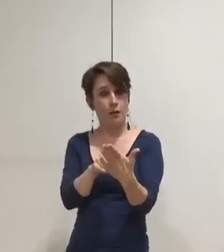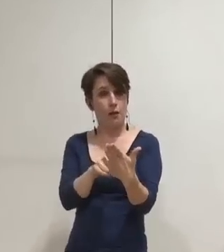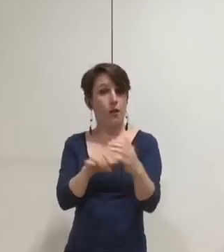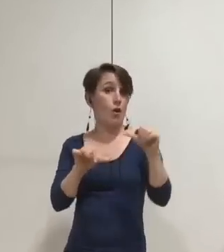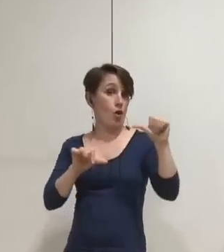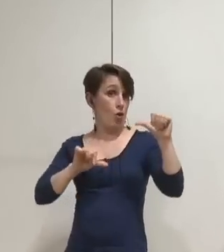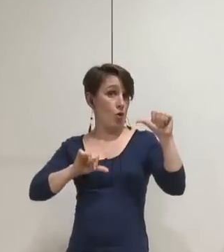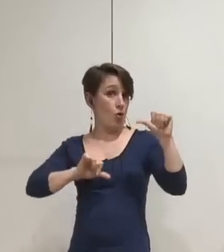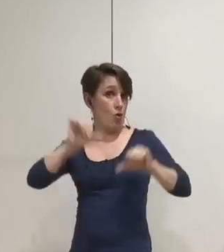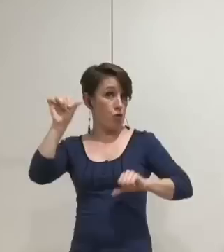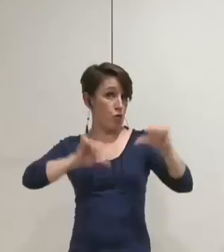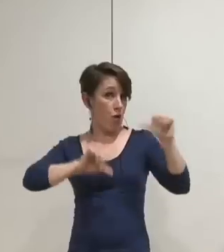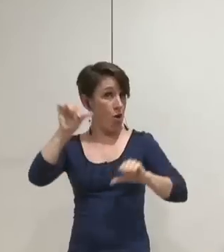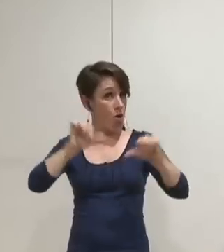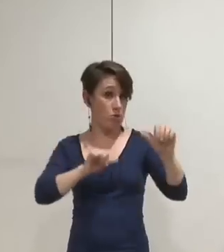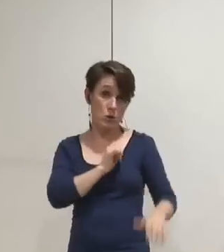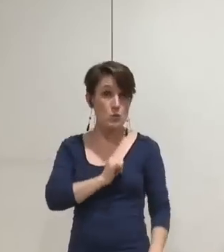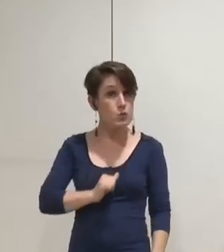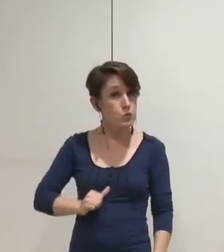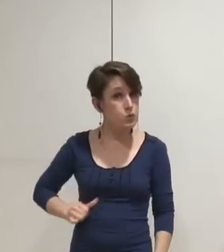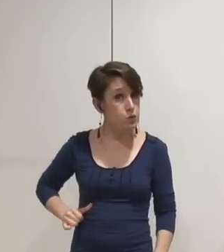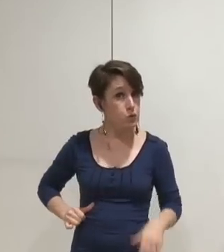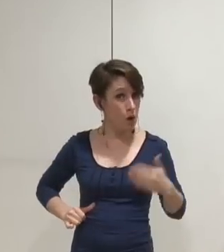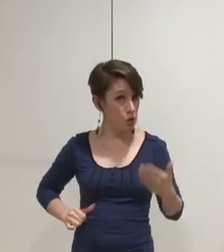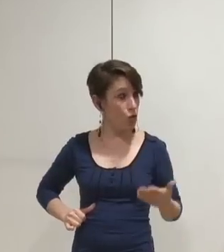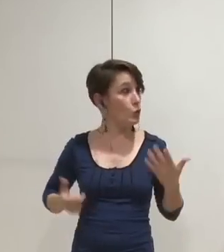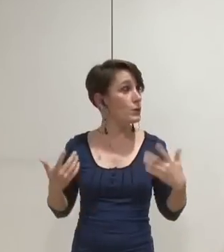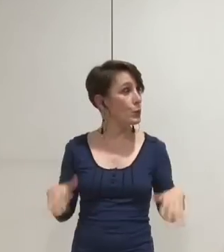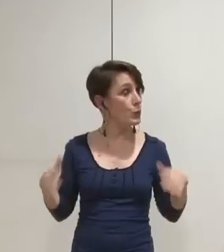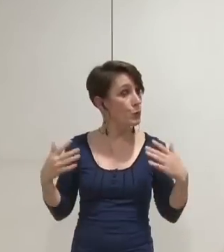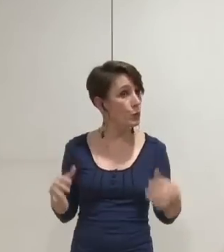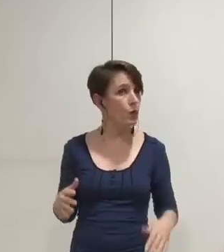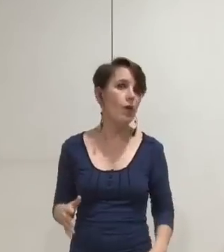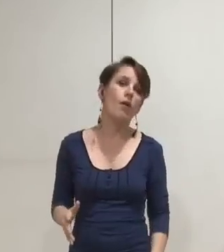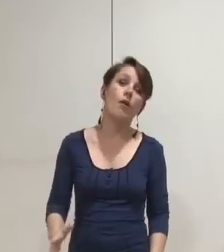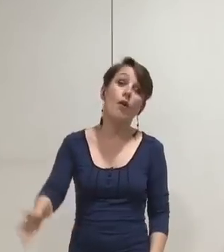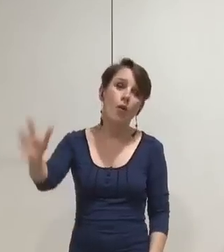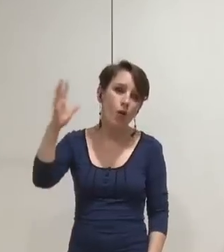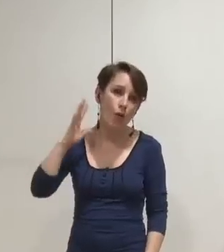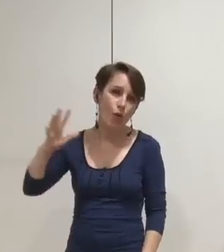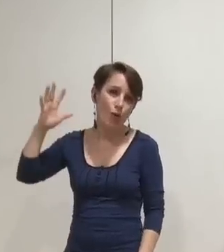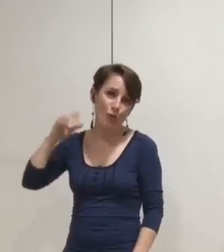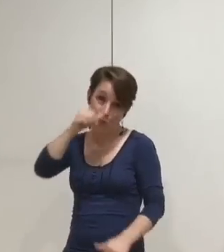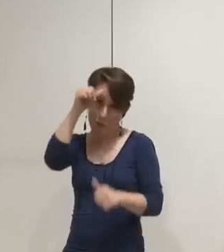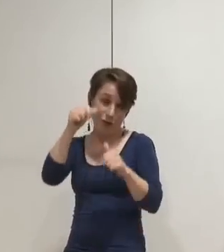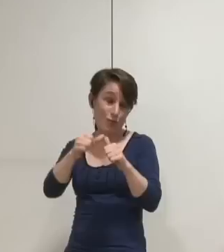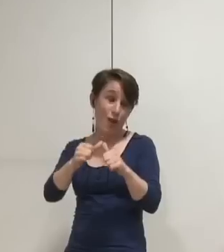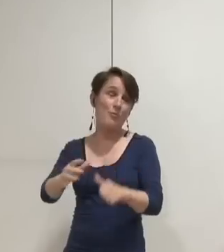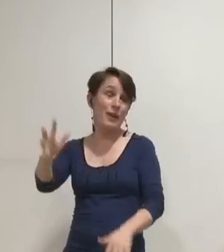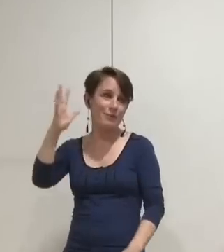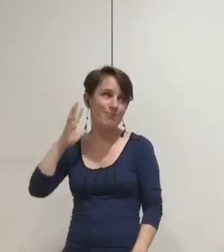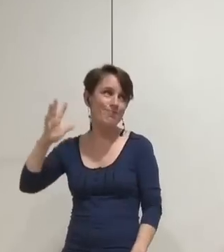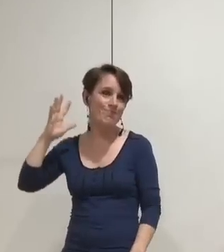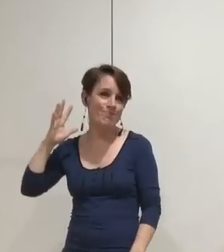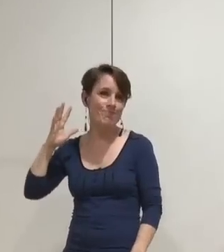l'instant la concurrence est très vive aujourd'hui autrefois moi quand j'ai j'ai connu l'époque où le